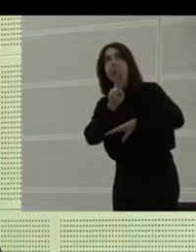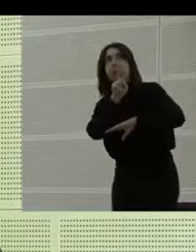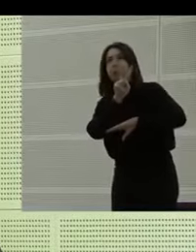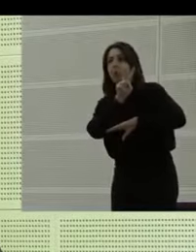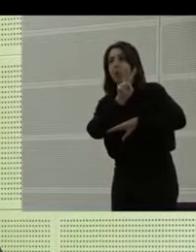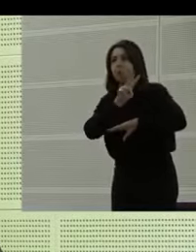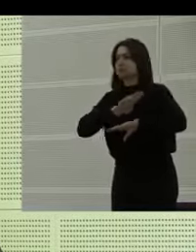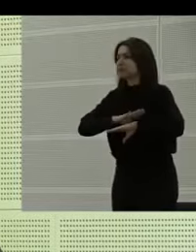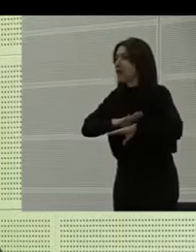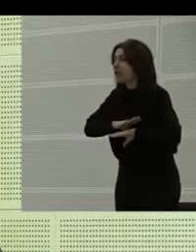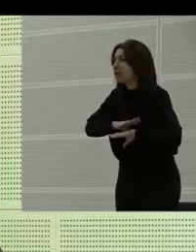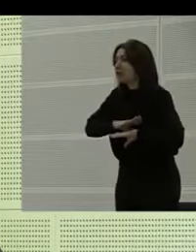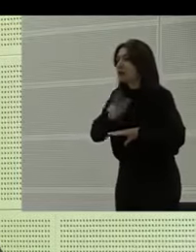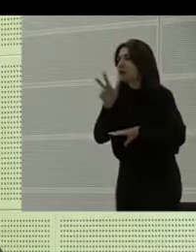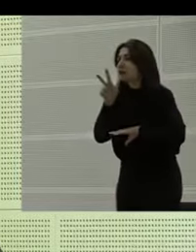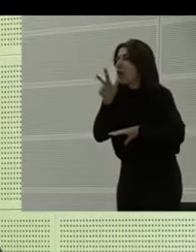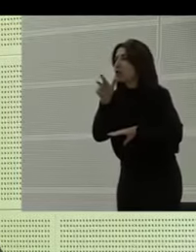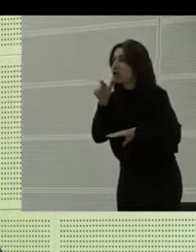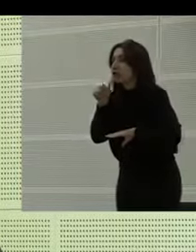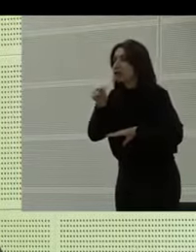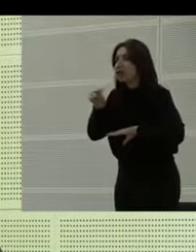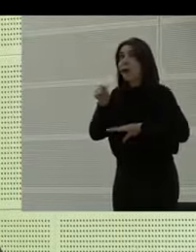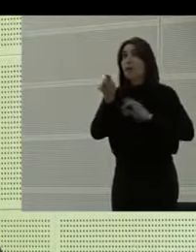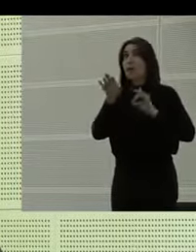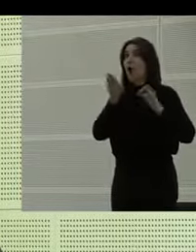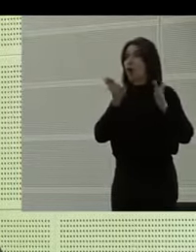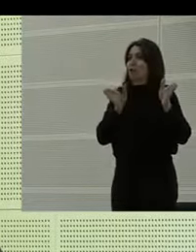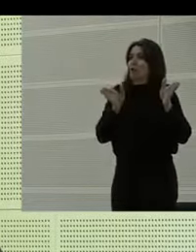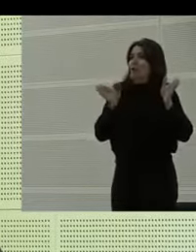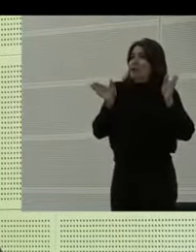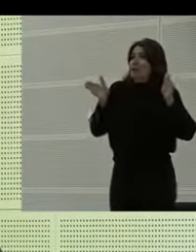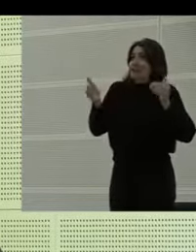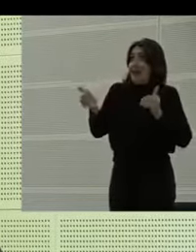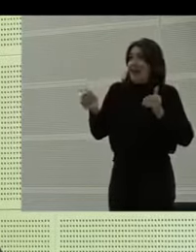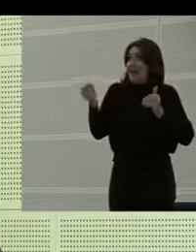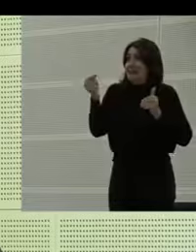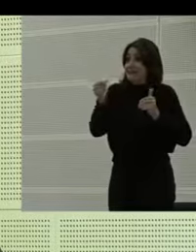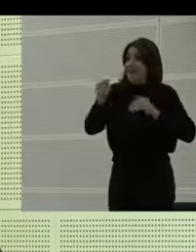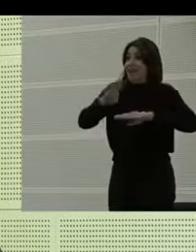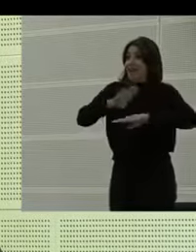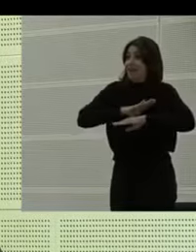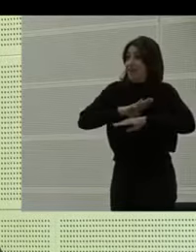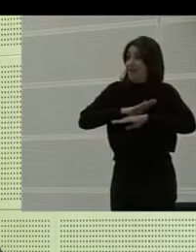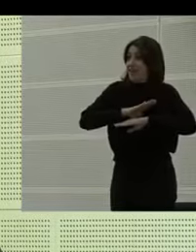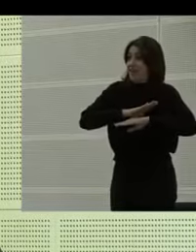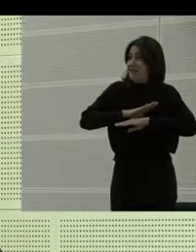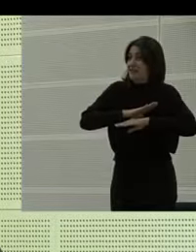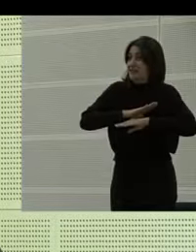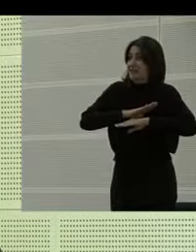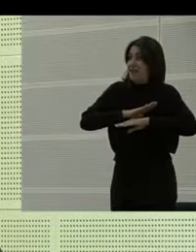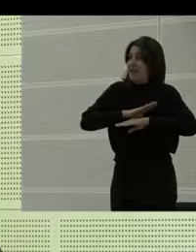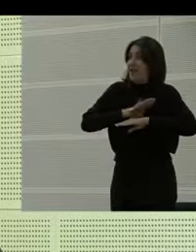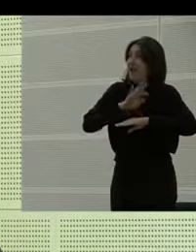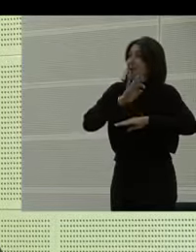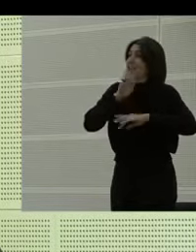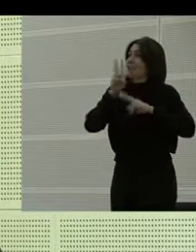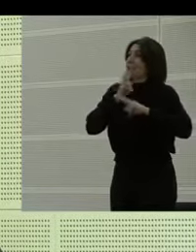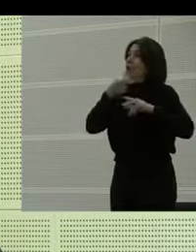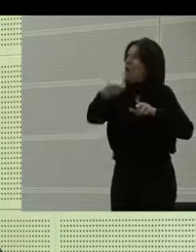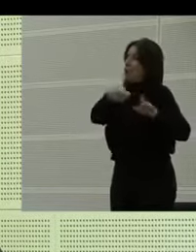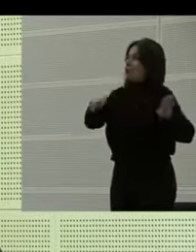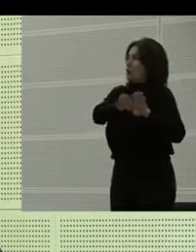E la stanza che dava su questa finestra era tenuta